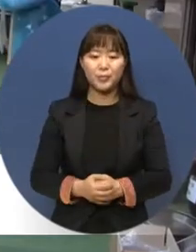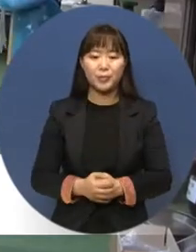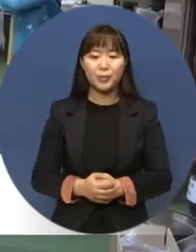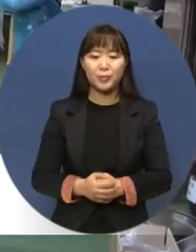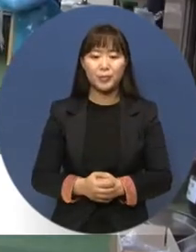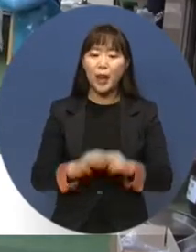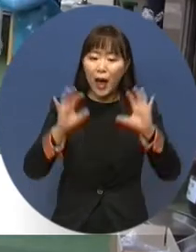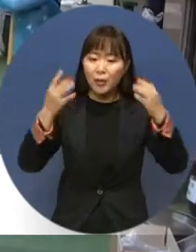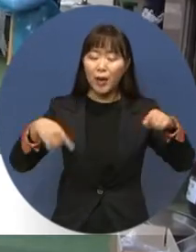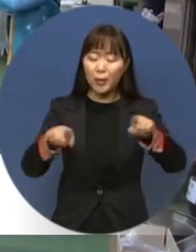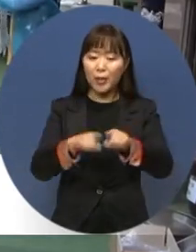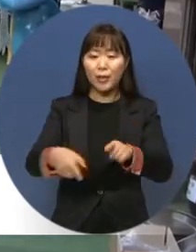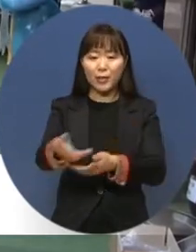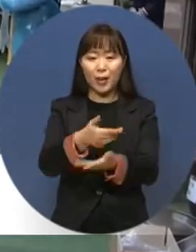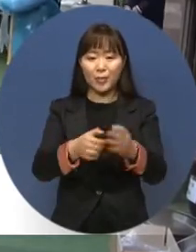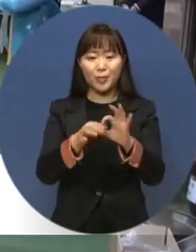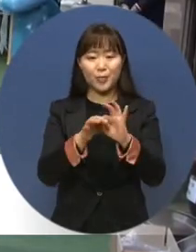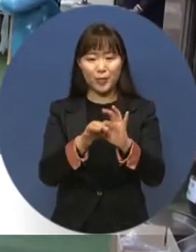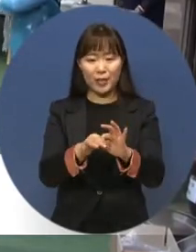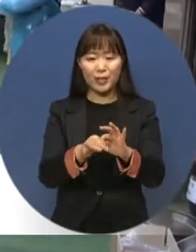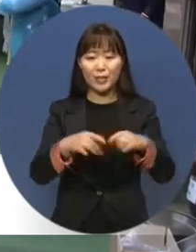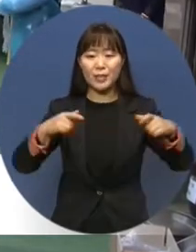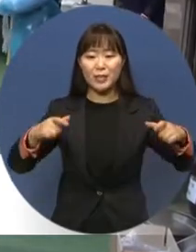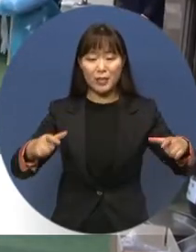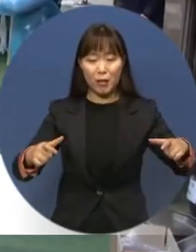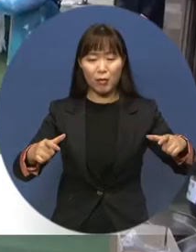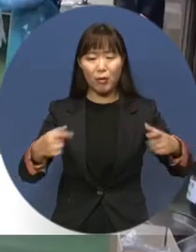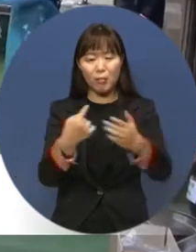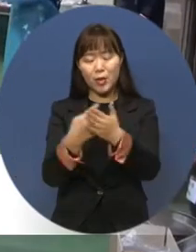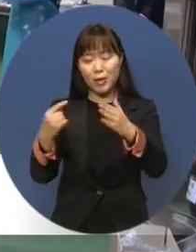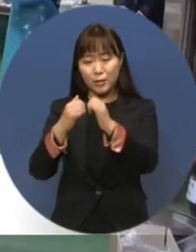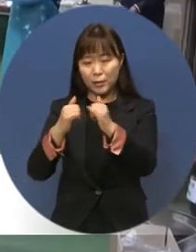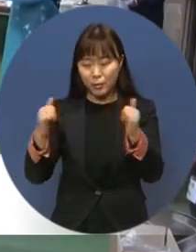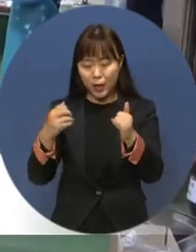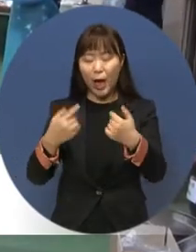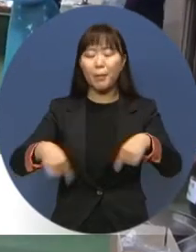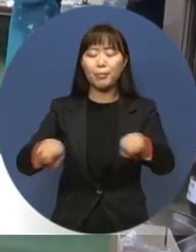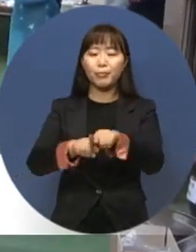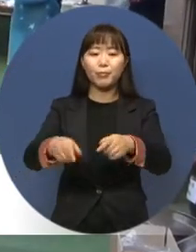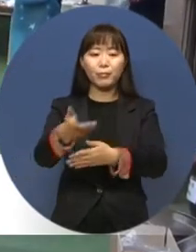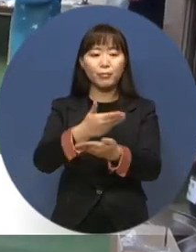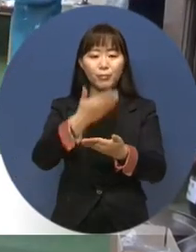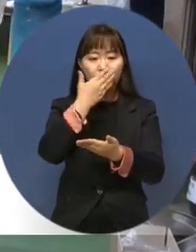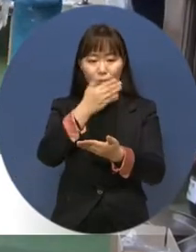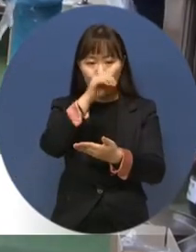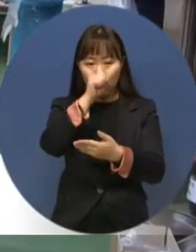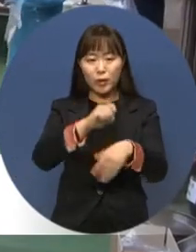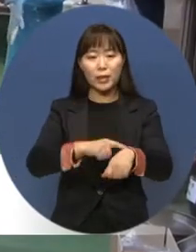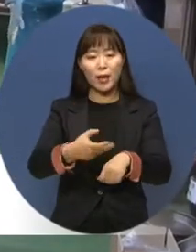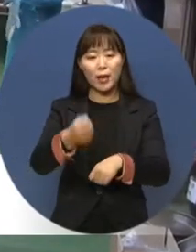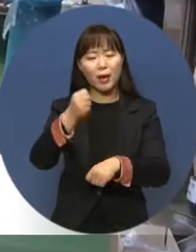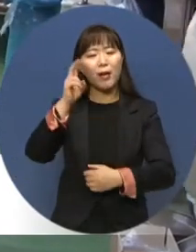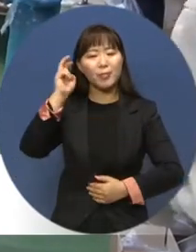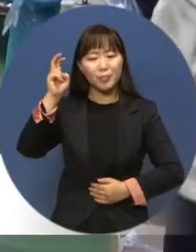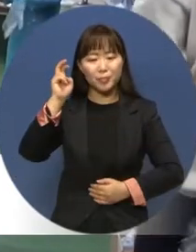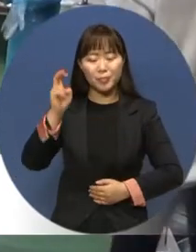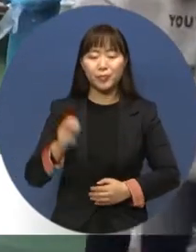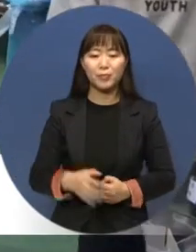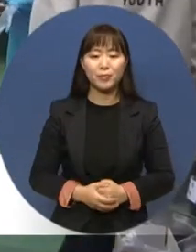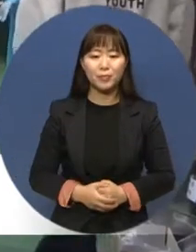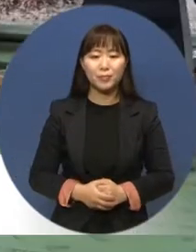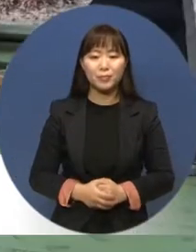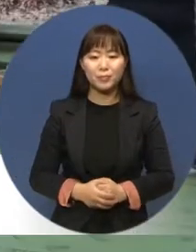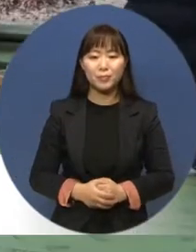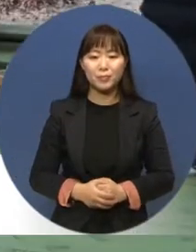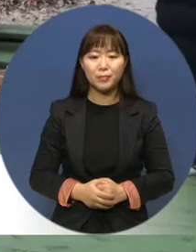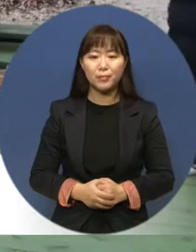이렇게 아이들과 나눔을 통해서 지역의 이제 소외된 계층들과 같이 나눌 수 있는 좋은 시간이 될 거라고